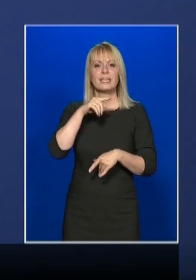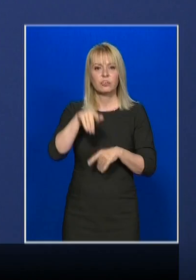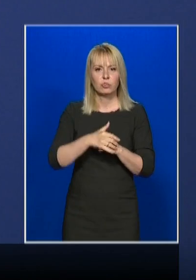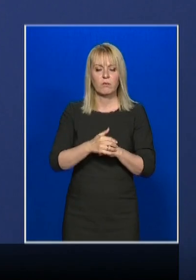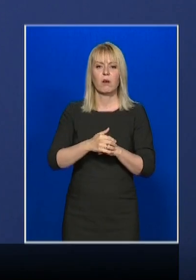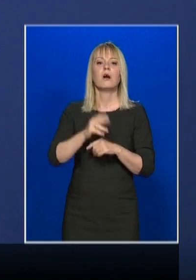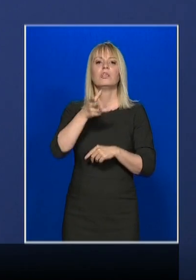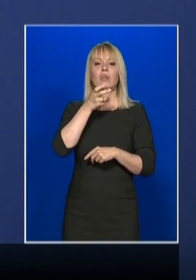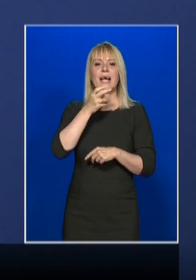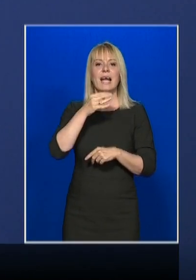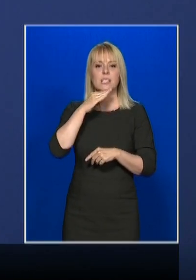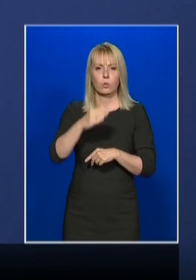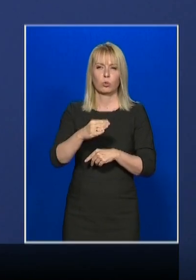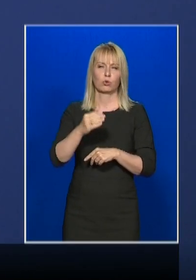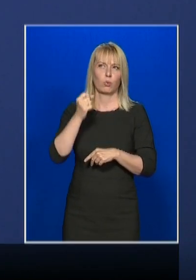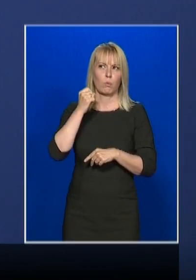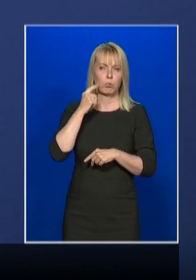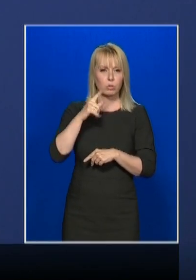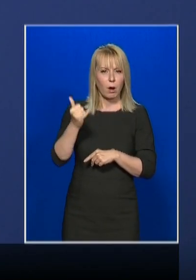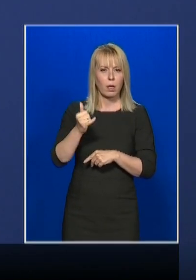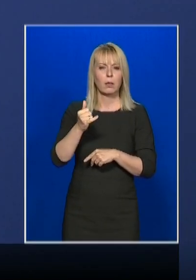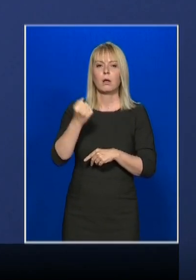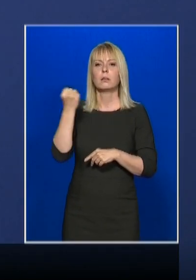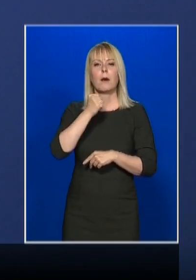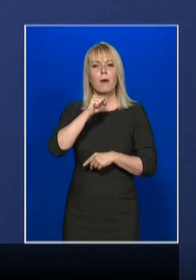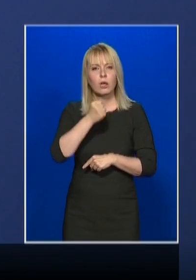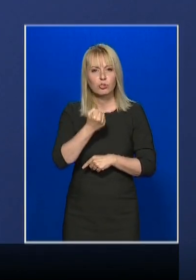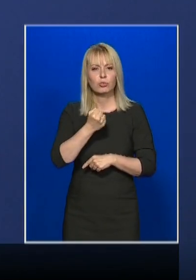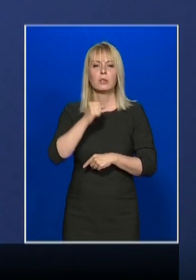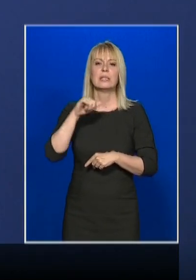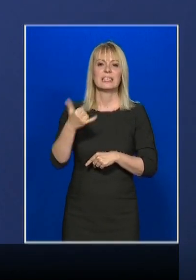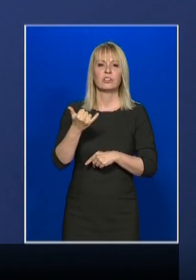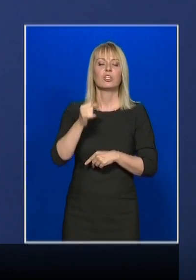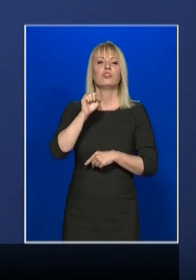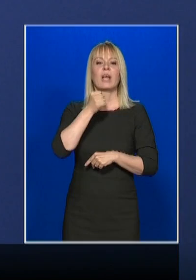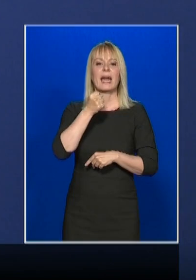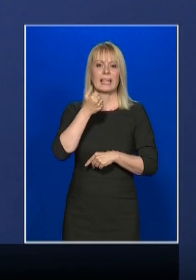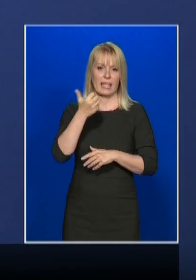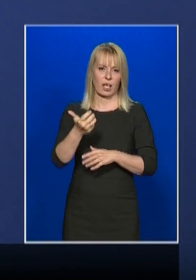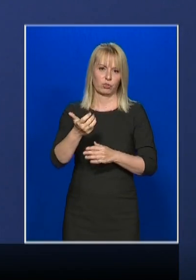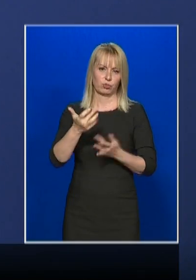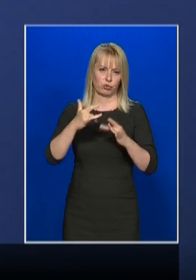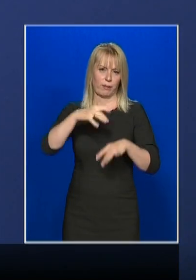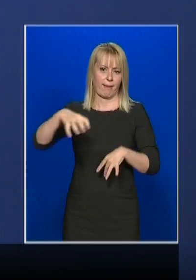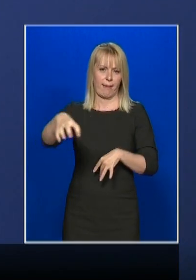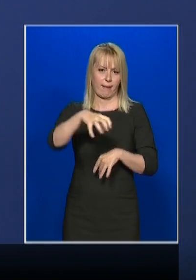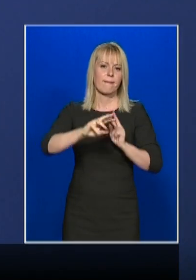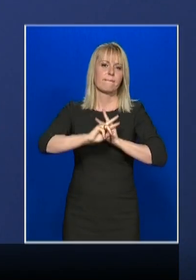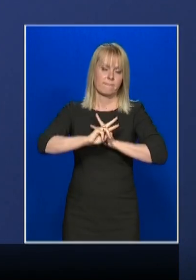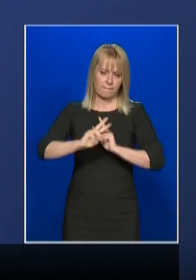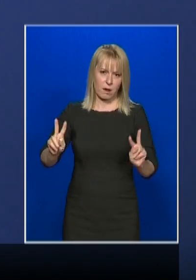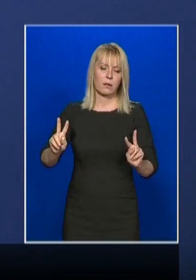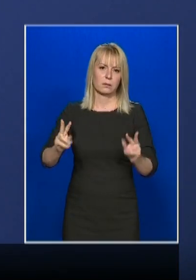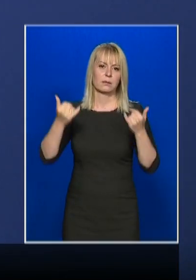bodajk, dabas és seregélyes helyekről. Tehát jelen